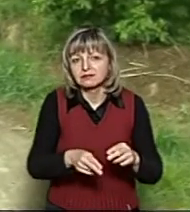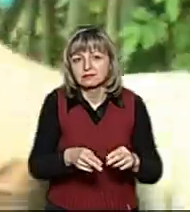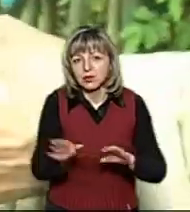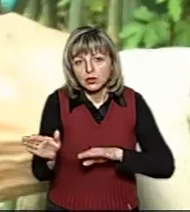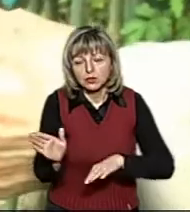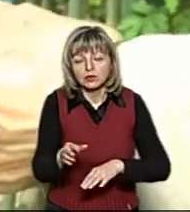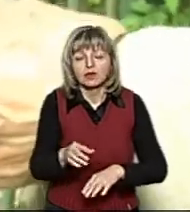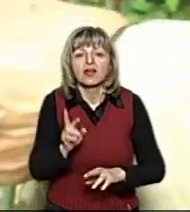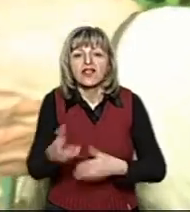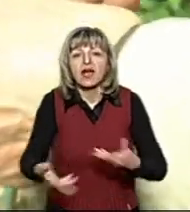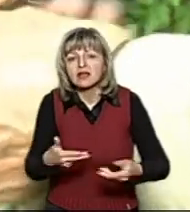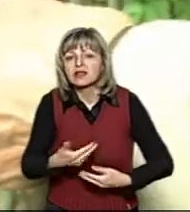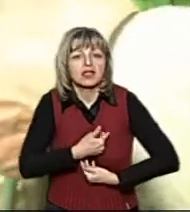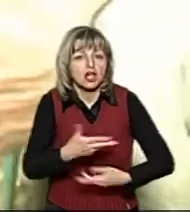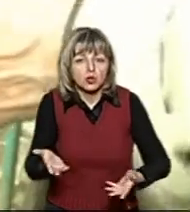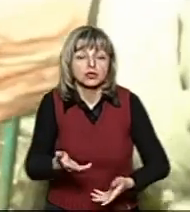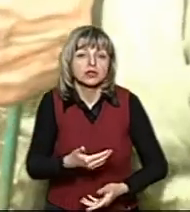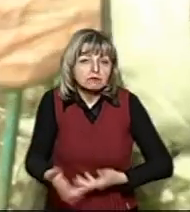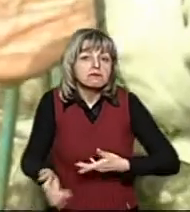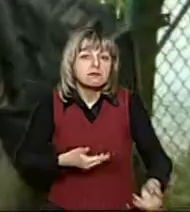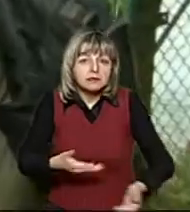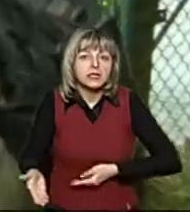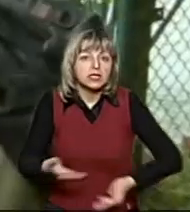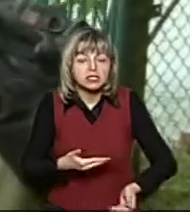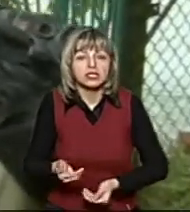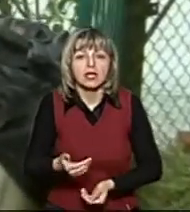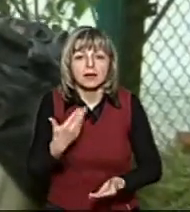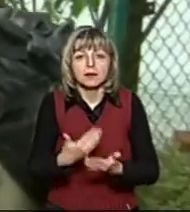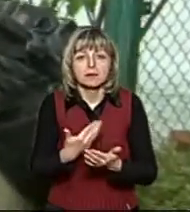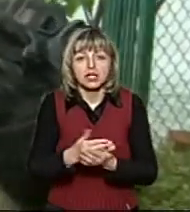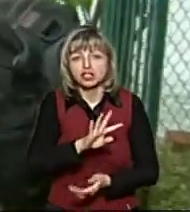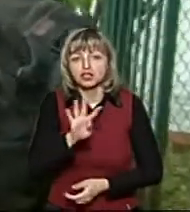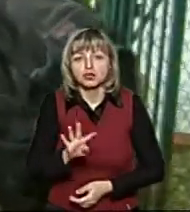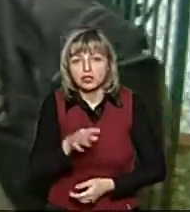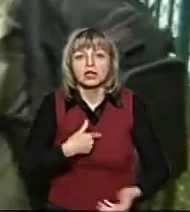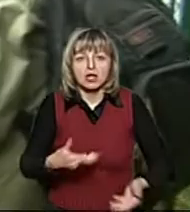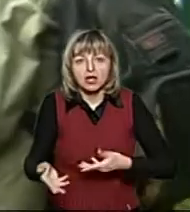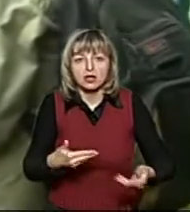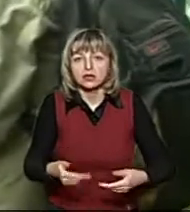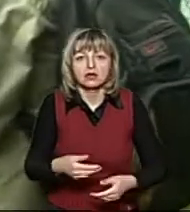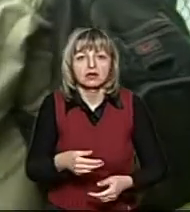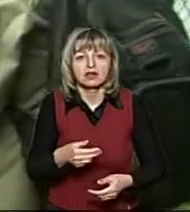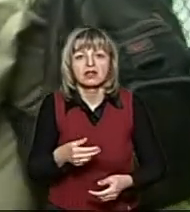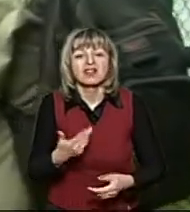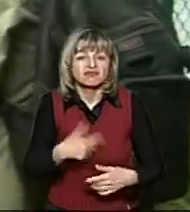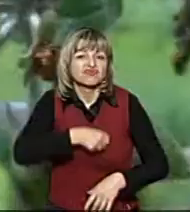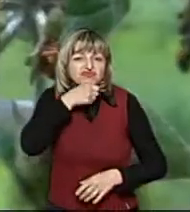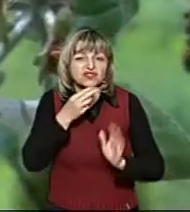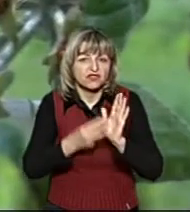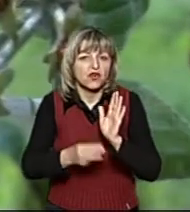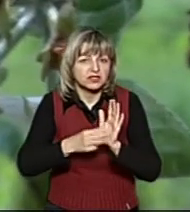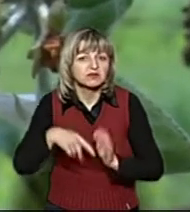так хочеш. Продлівають карантин пішки, і що майже 4 години. Бо вже хода не та, 80